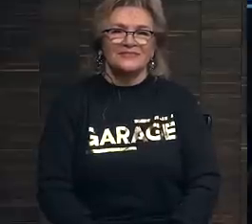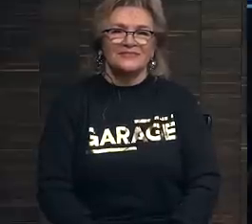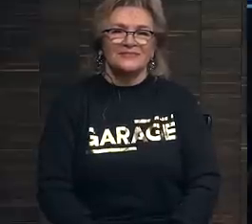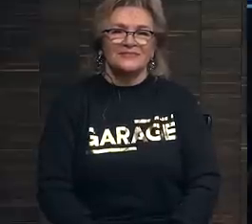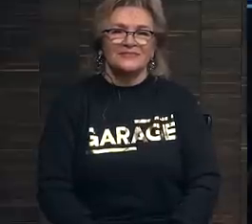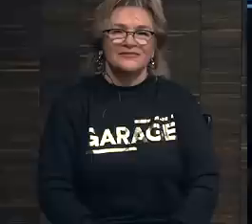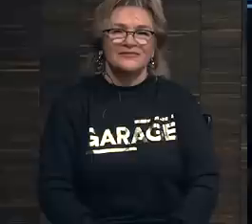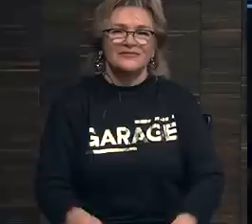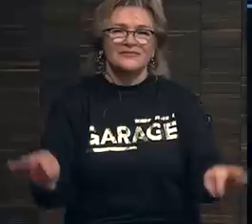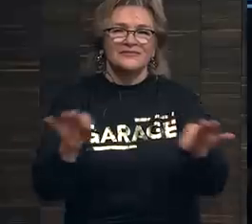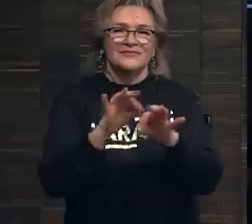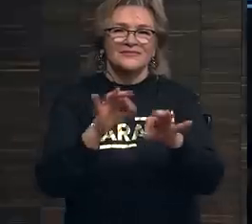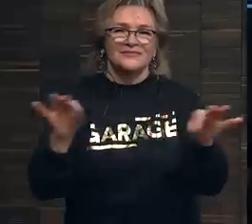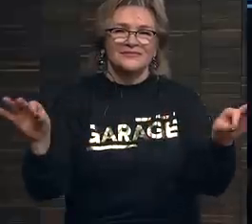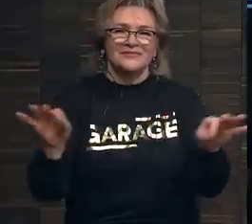Мы